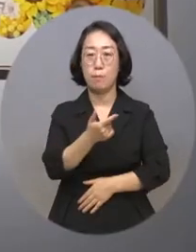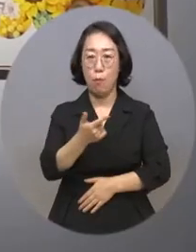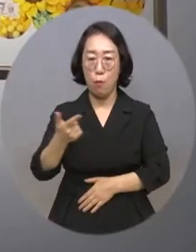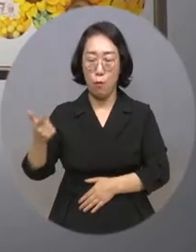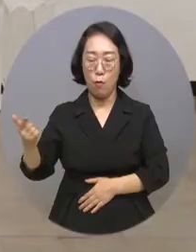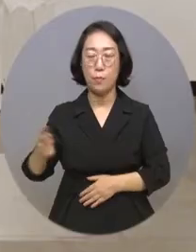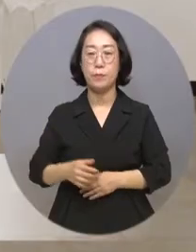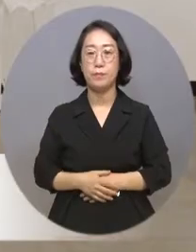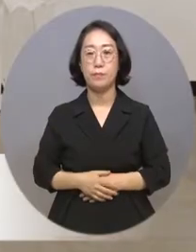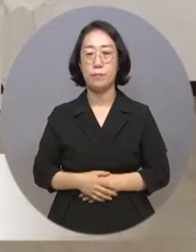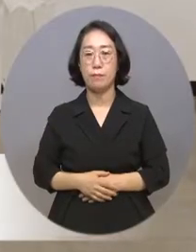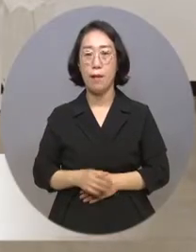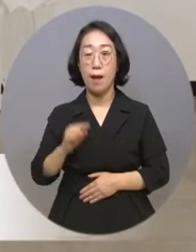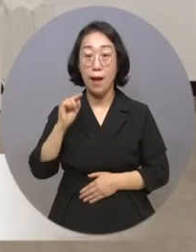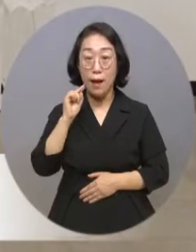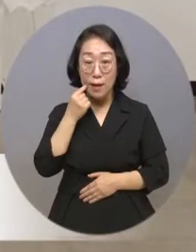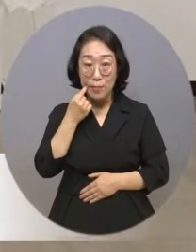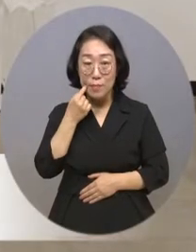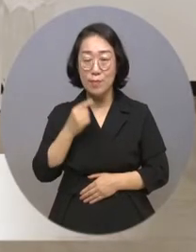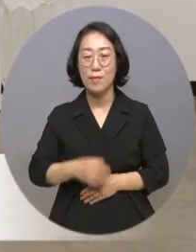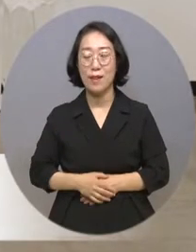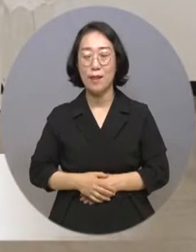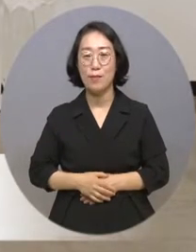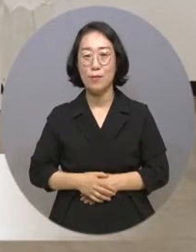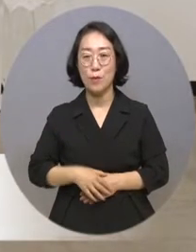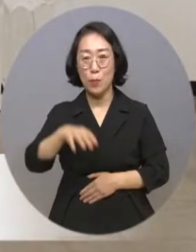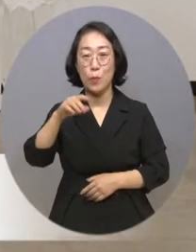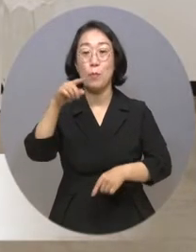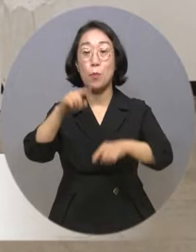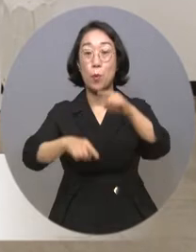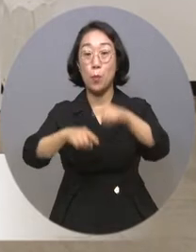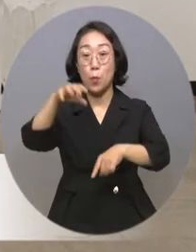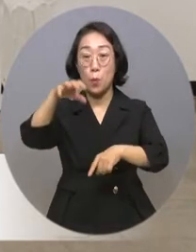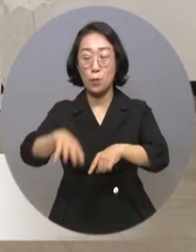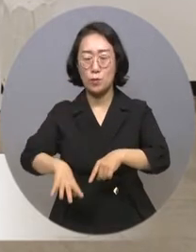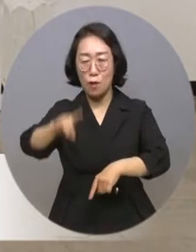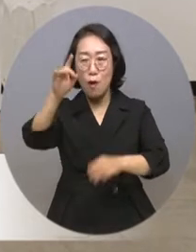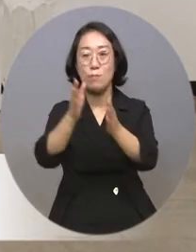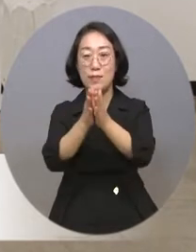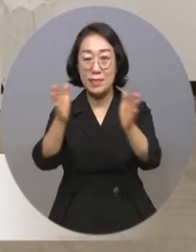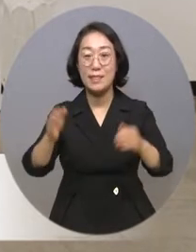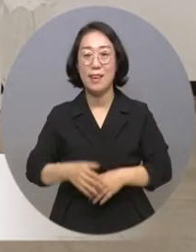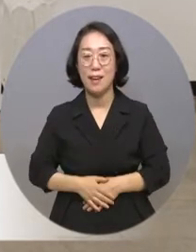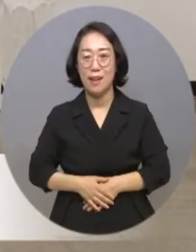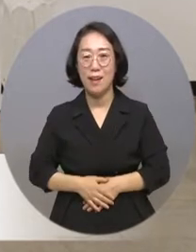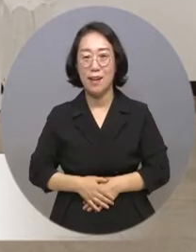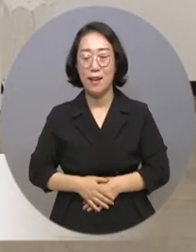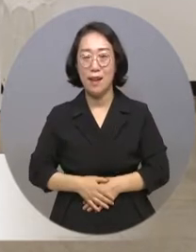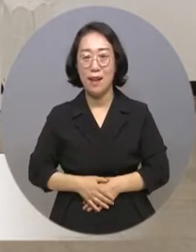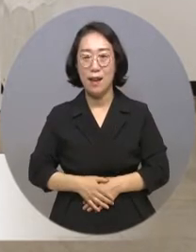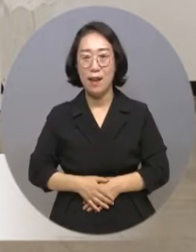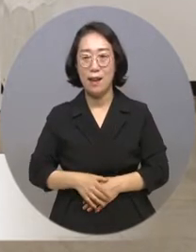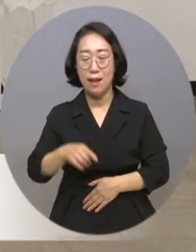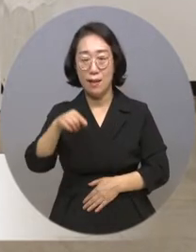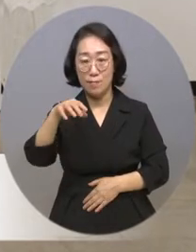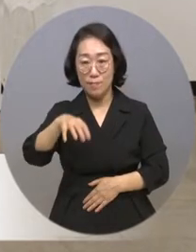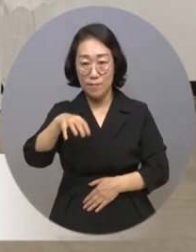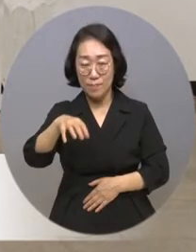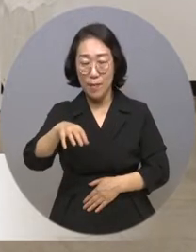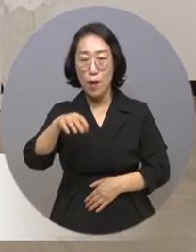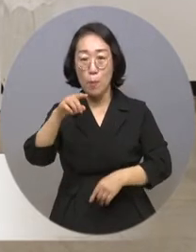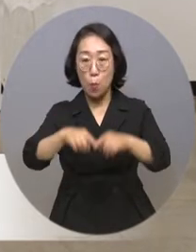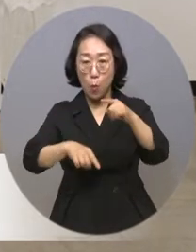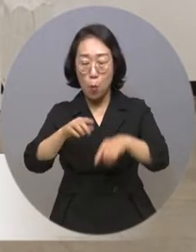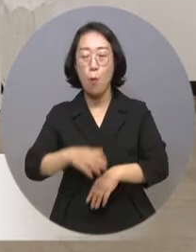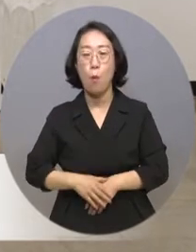있습니다. 아름다운 예양도시 목포에서 시작하는 이 아트페어를 계기로 해가지고 목포가